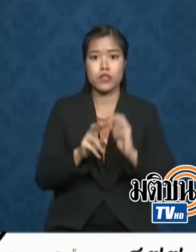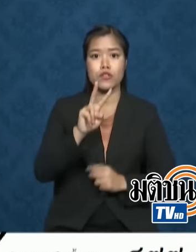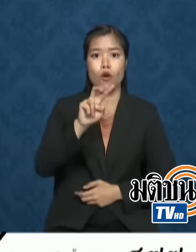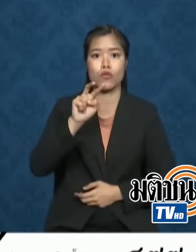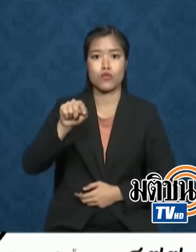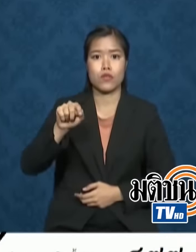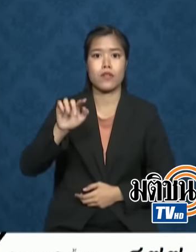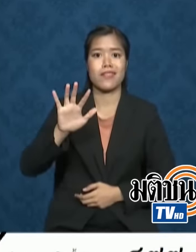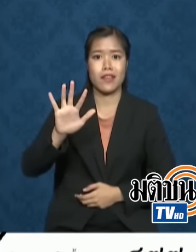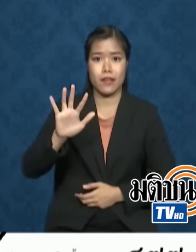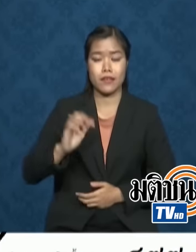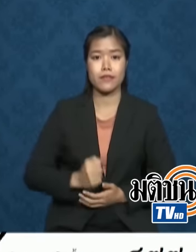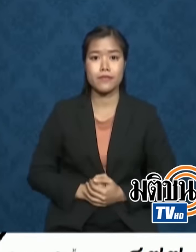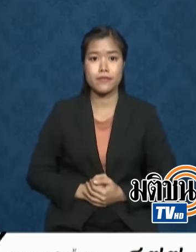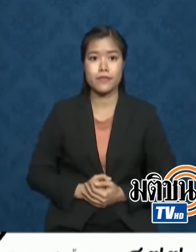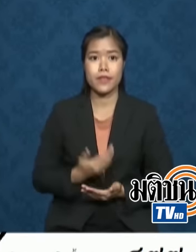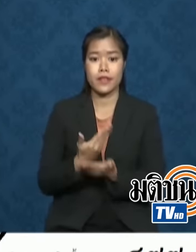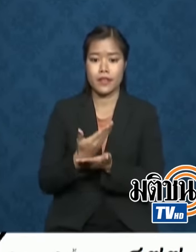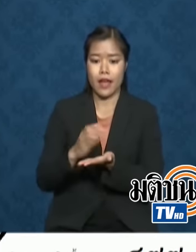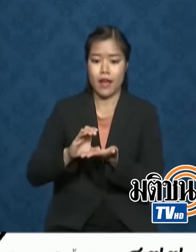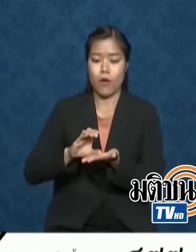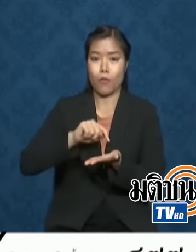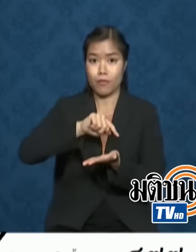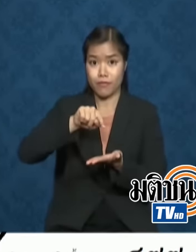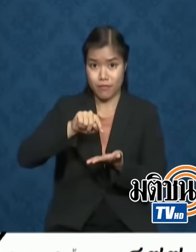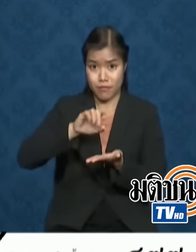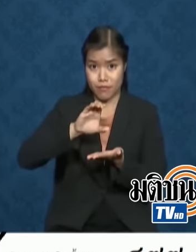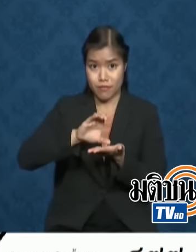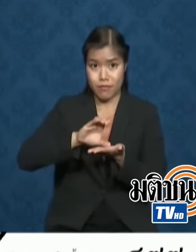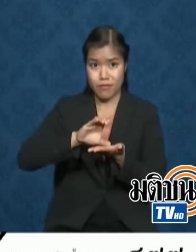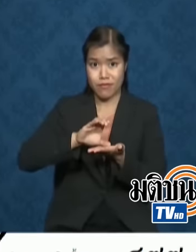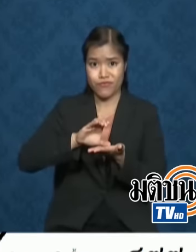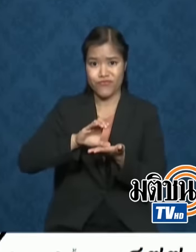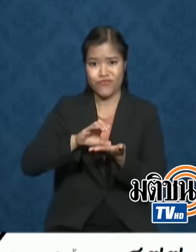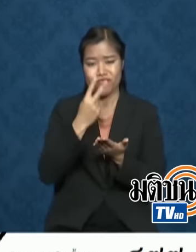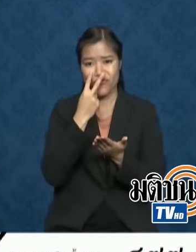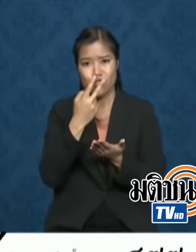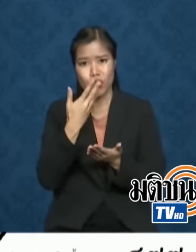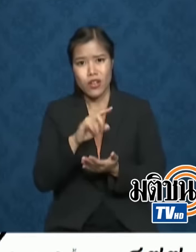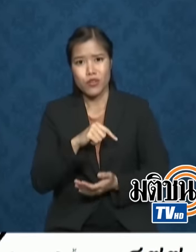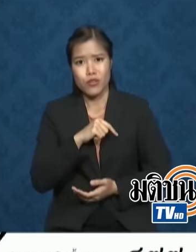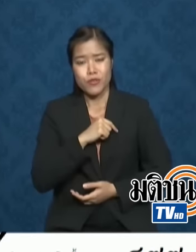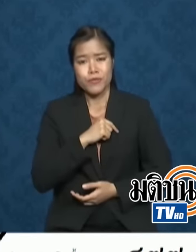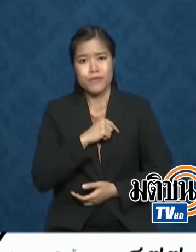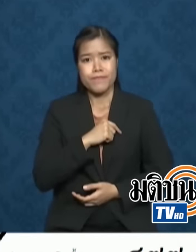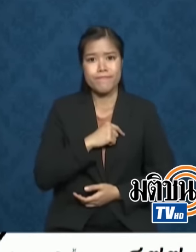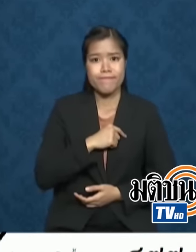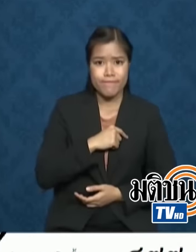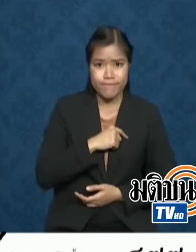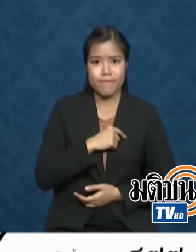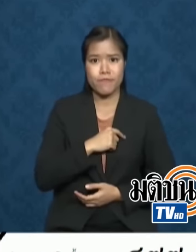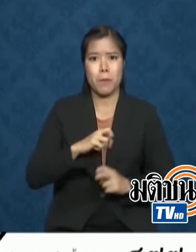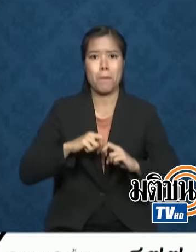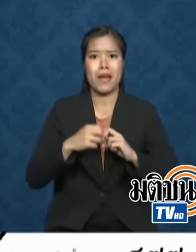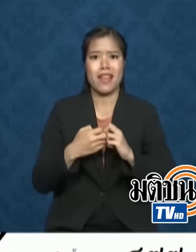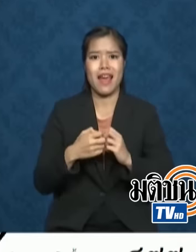ซึ่งจากงบประมาณทั้งหมดนี้น่าผิดหวังมากครับที่มันไม่ได้สะท้อนถึงความรุนแรงของปัญหา